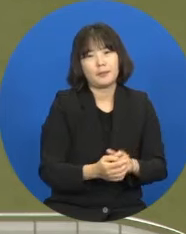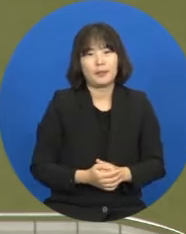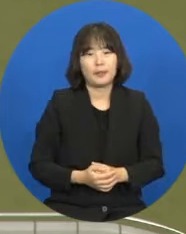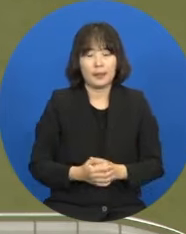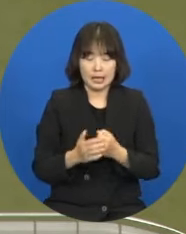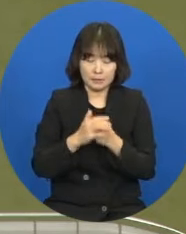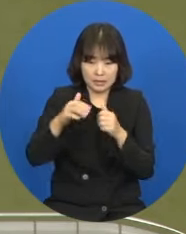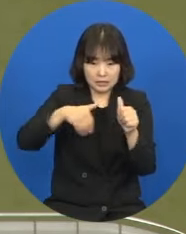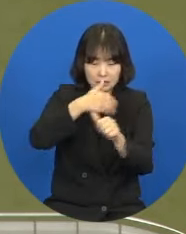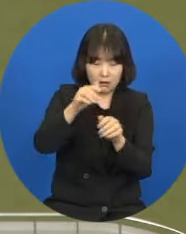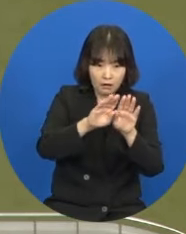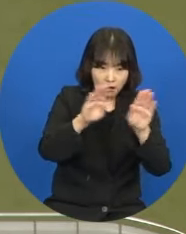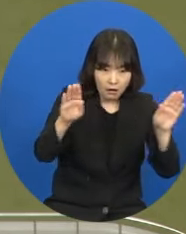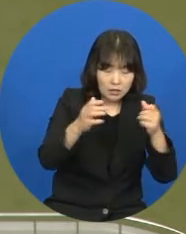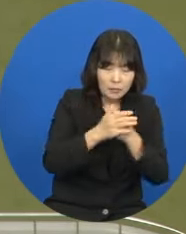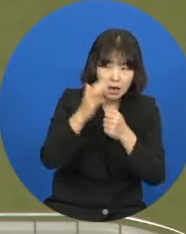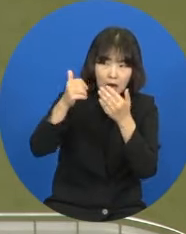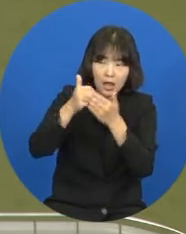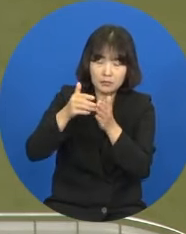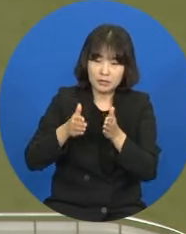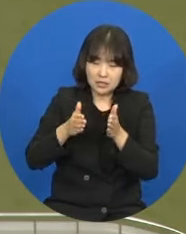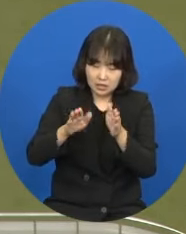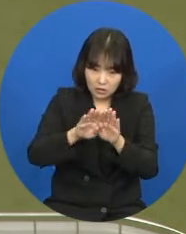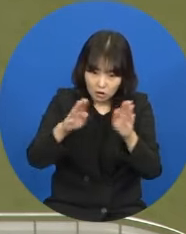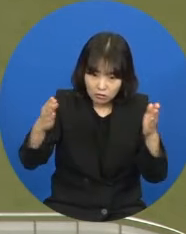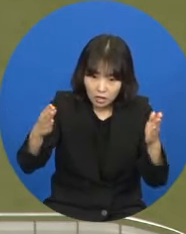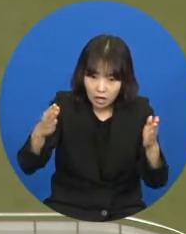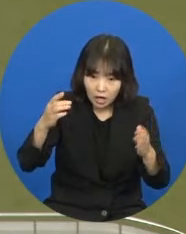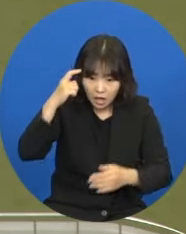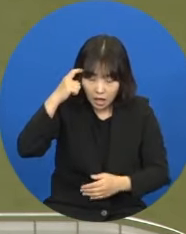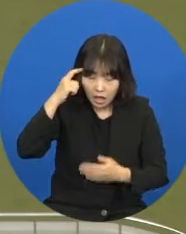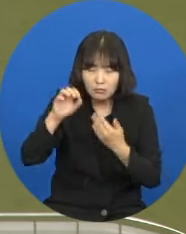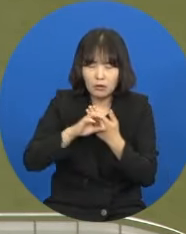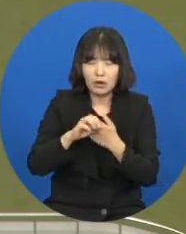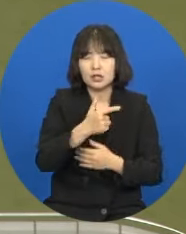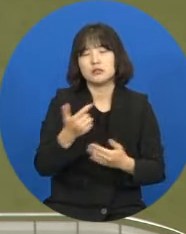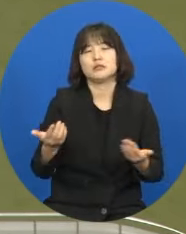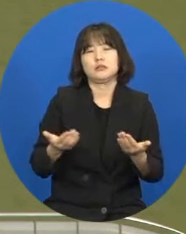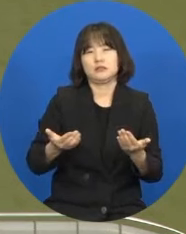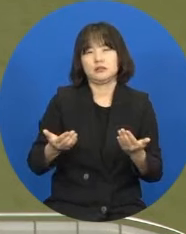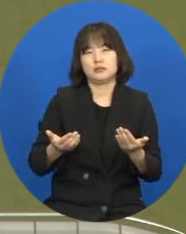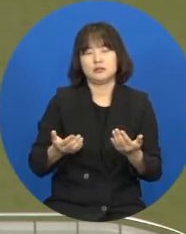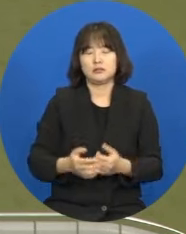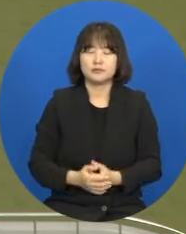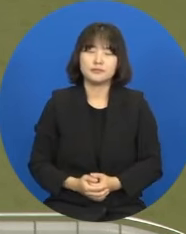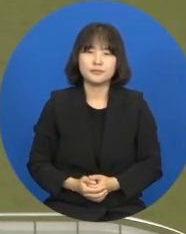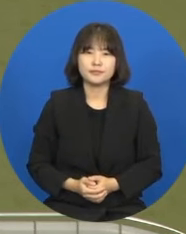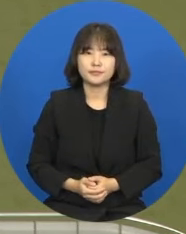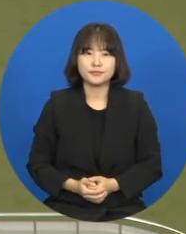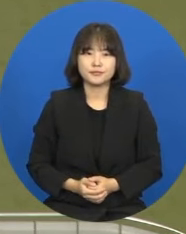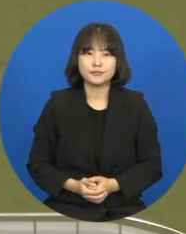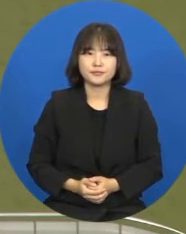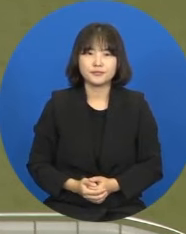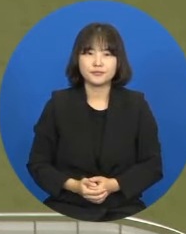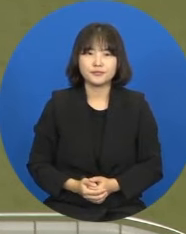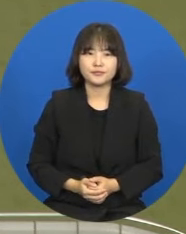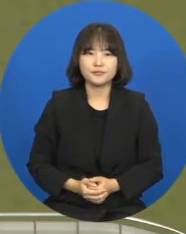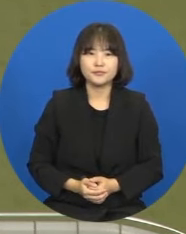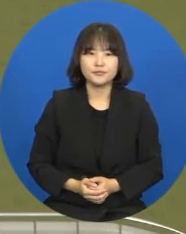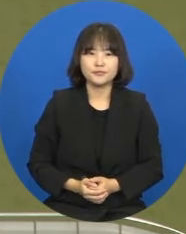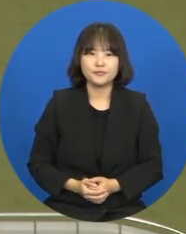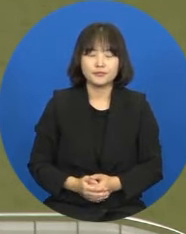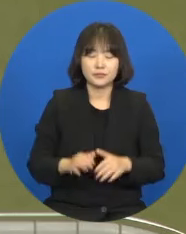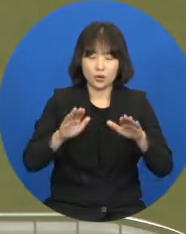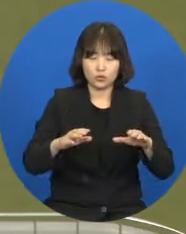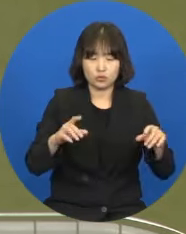하나님이 길을 열어 주시는구나 여러분 그렇게만 판단하면 정말 큰일 나는 겁니다 어떻게 보면 오늘이